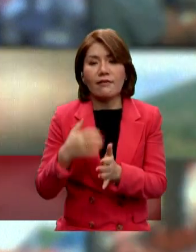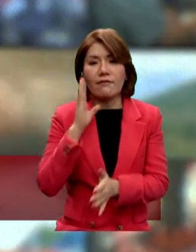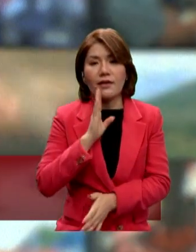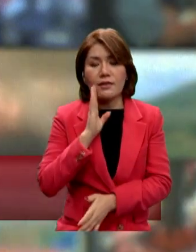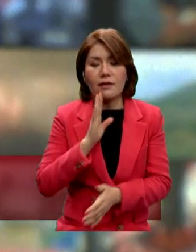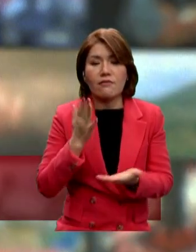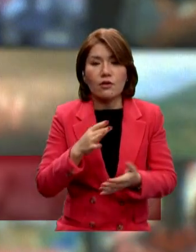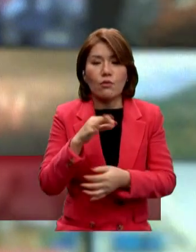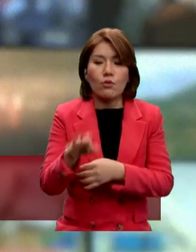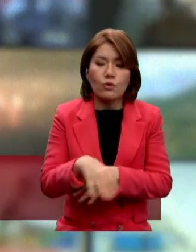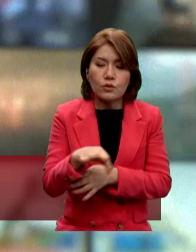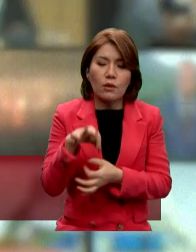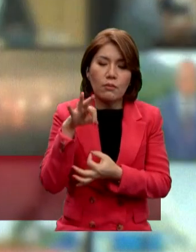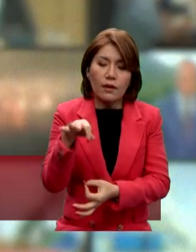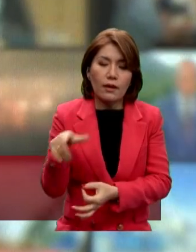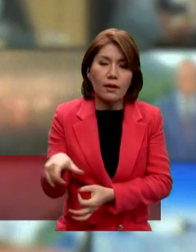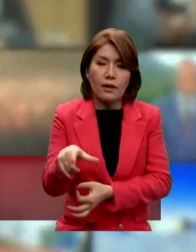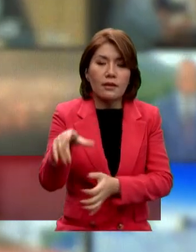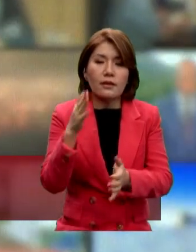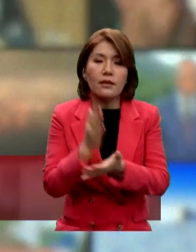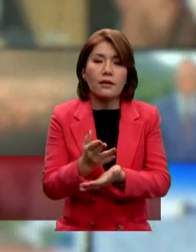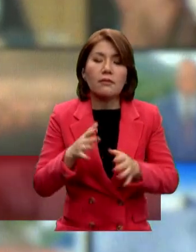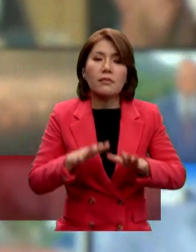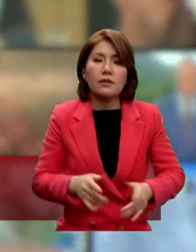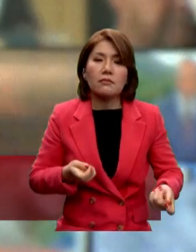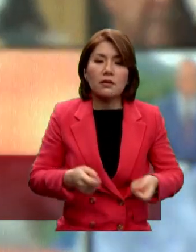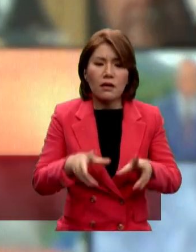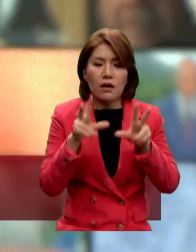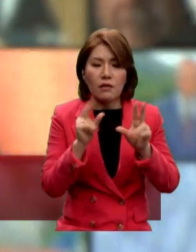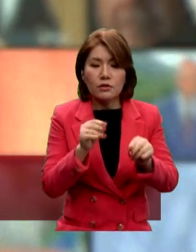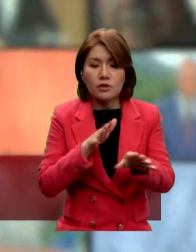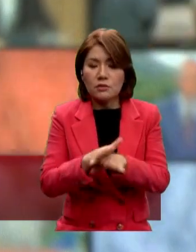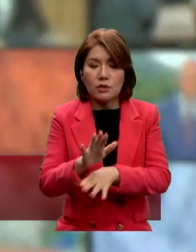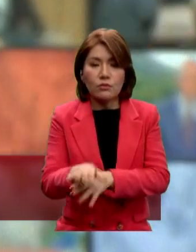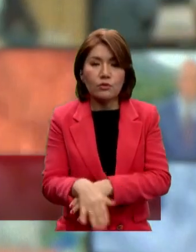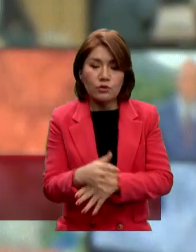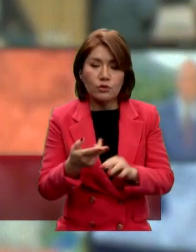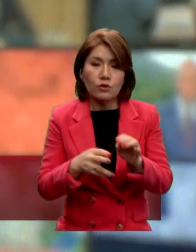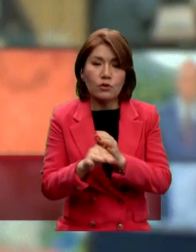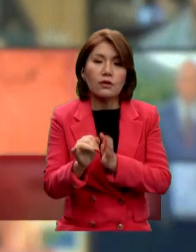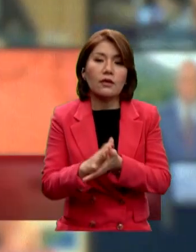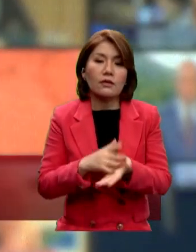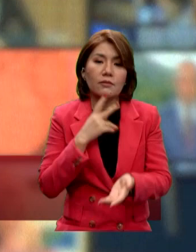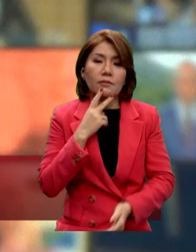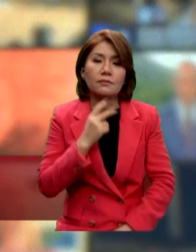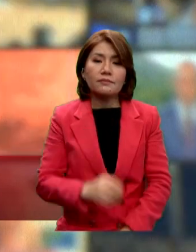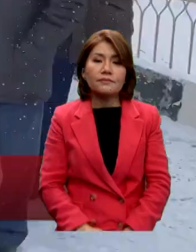районе пустуют уже несколько лет, а местные власти решают проблему только на словах. Наши коллеги из региона с подробностями.